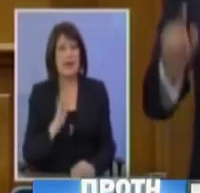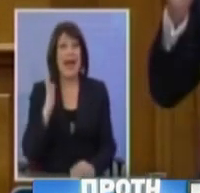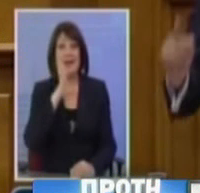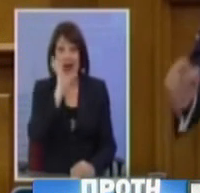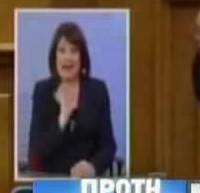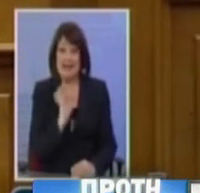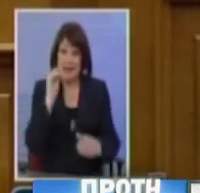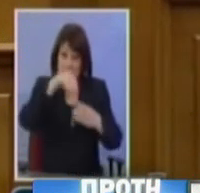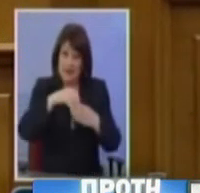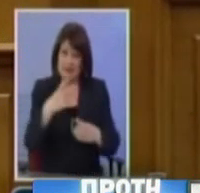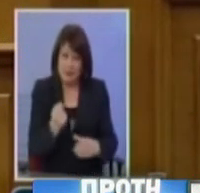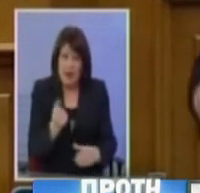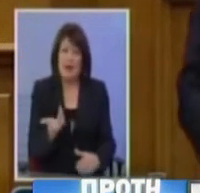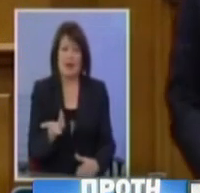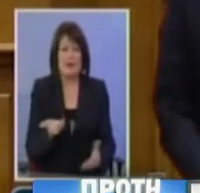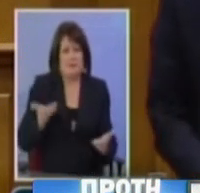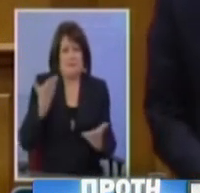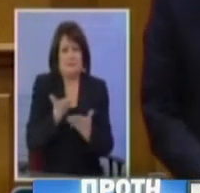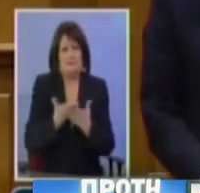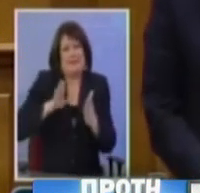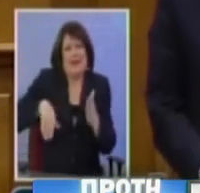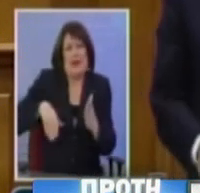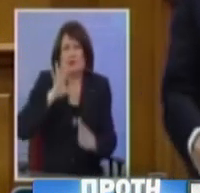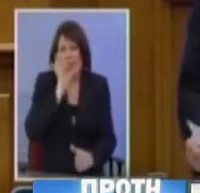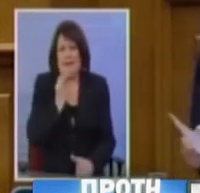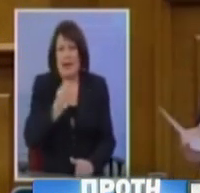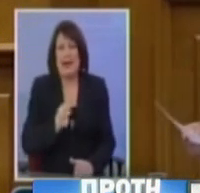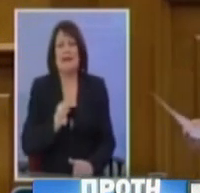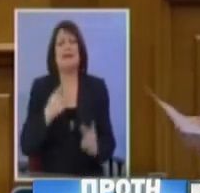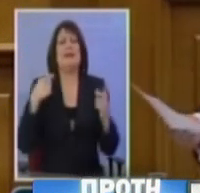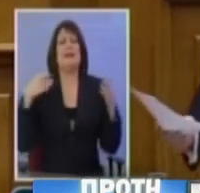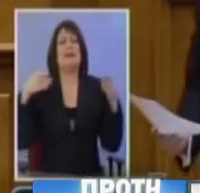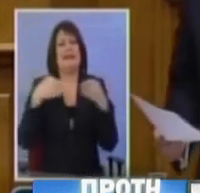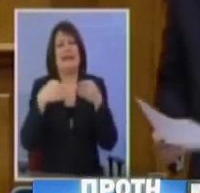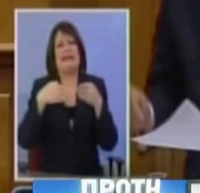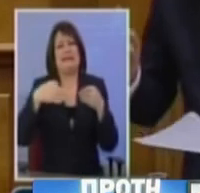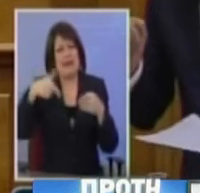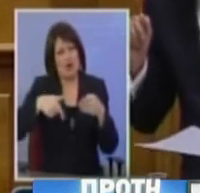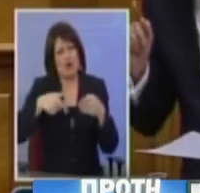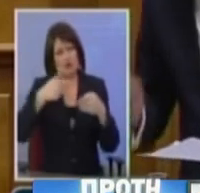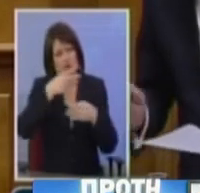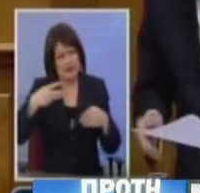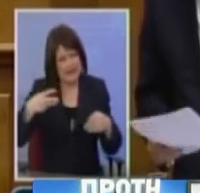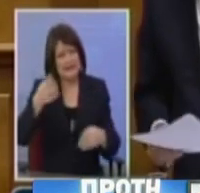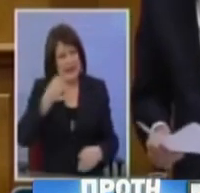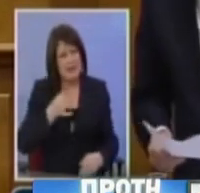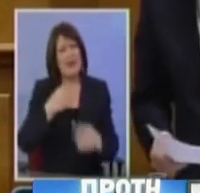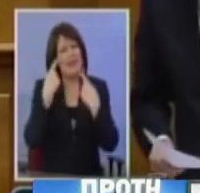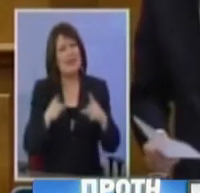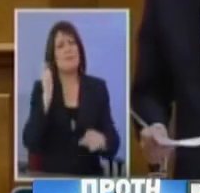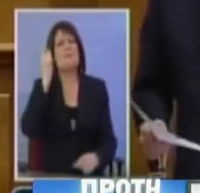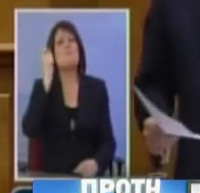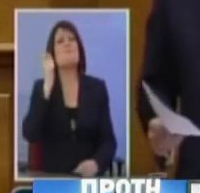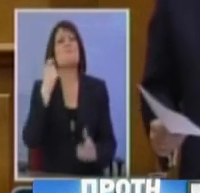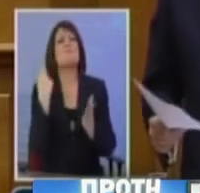στην γενική εισήγηση, η οποία κατετέθη βρίσκεται στο τέλος της, ο κύριος Τσαγαλώτος λέει ρητά μια διαφορετική φορολογική πολιτική